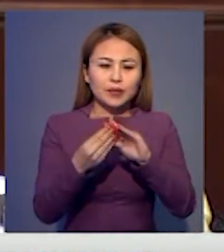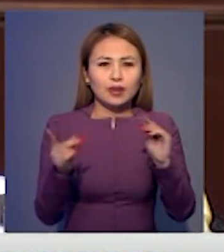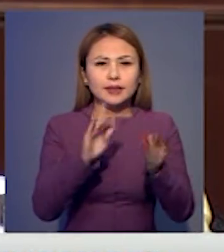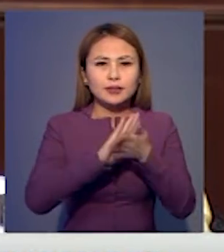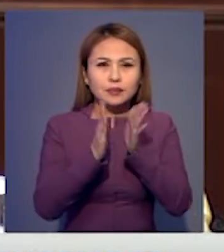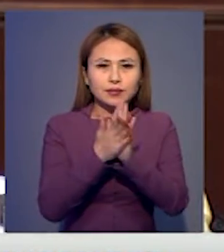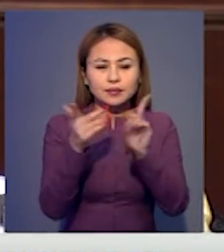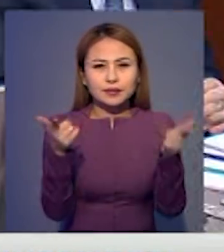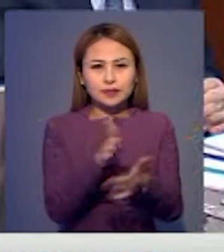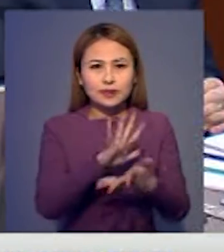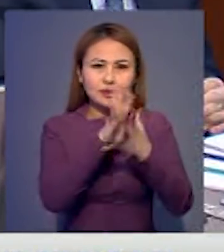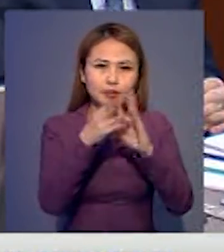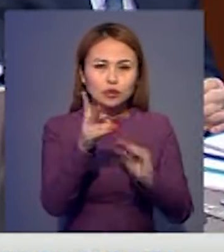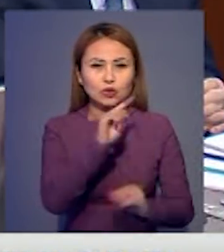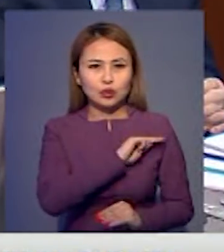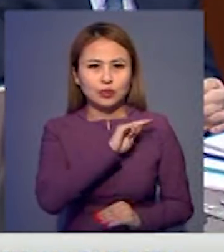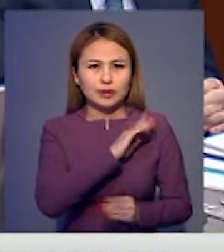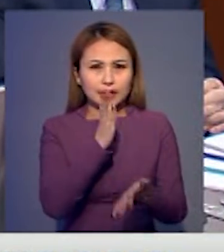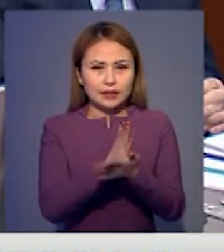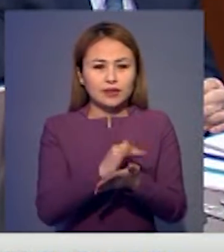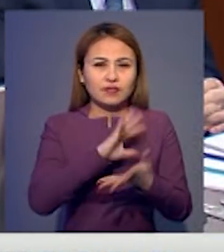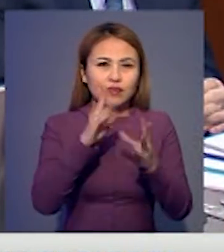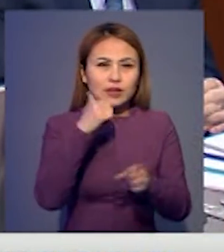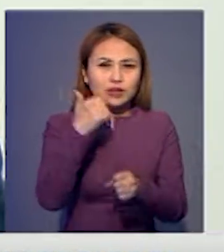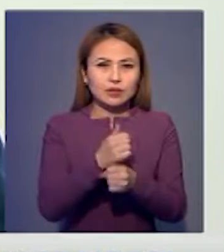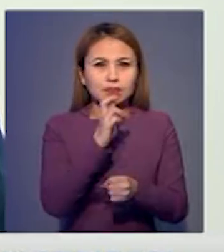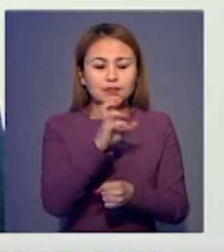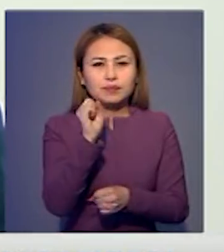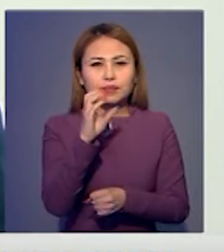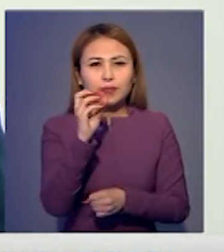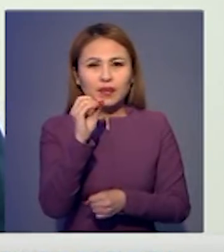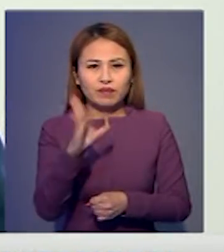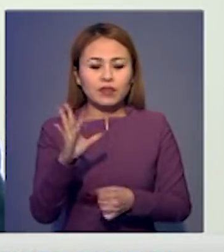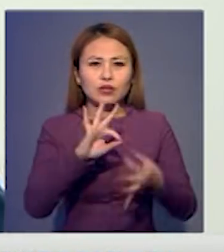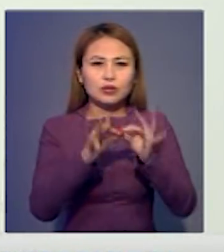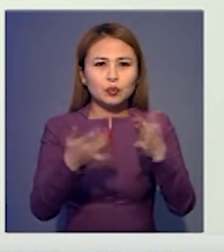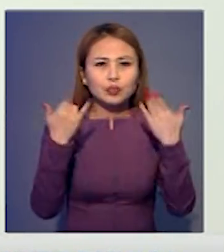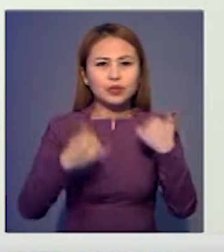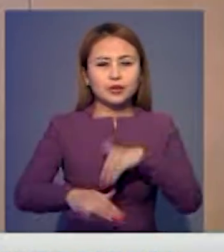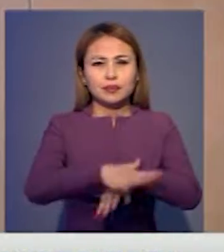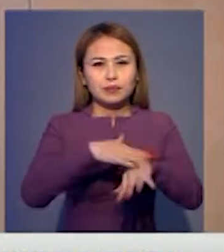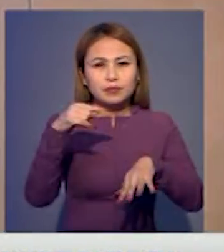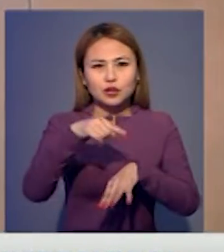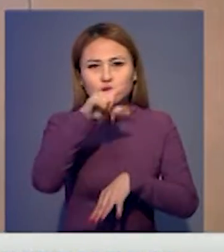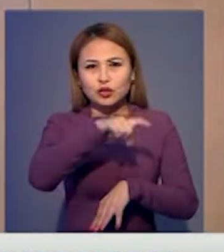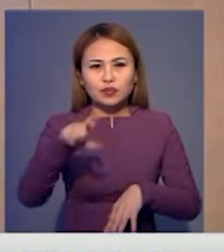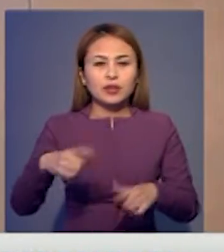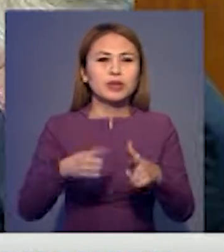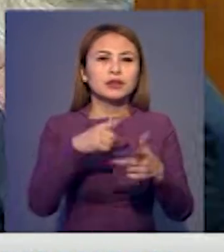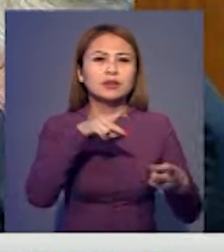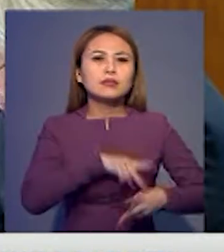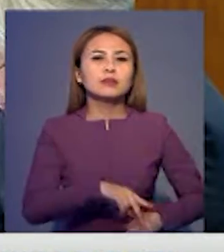еңбек келісімінсіз қызмет істеп жүргендер бар. Сала басшысы Бердібек Сапарбаевтың айтуынша, бүгінде елімізде 1000-дай адам